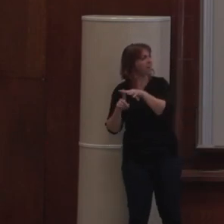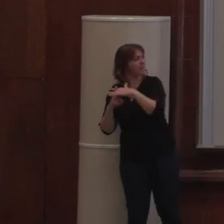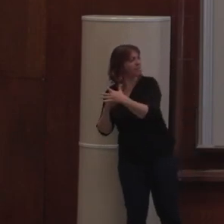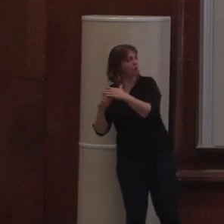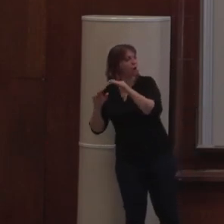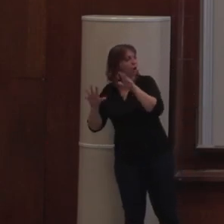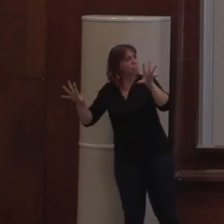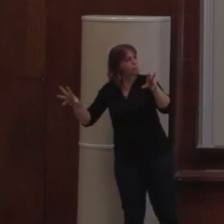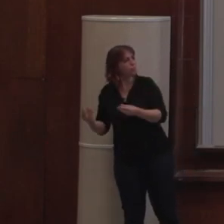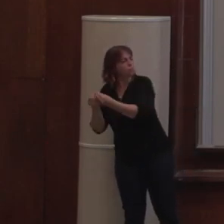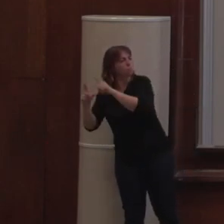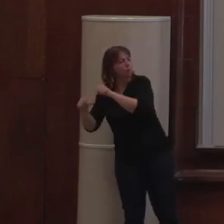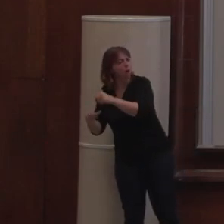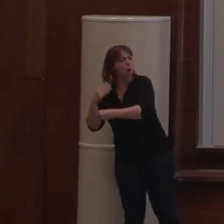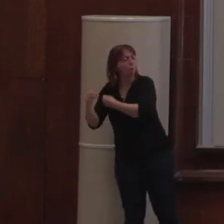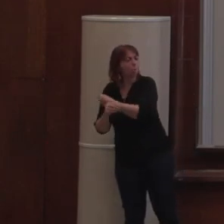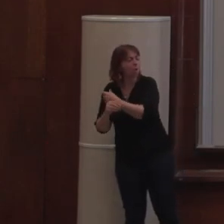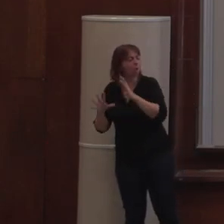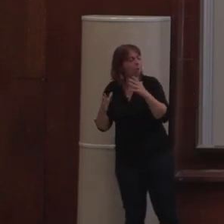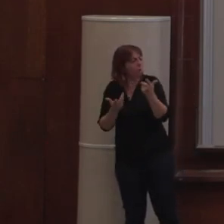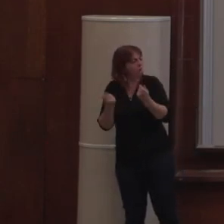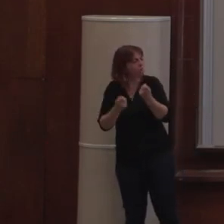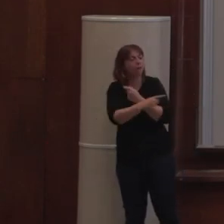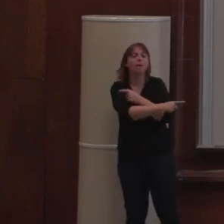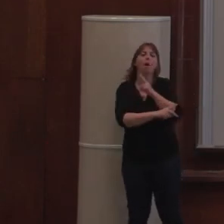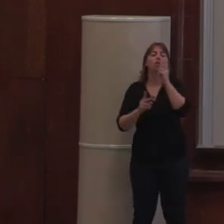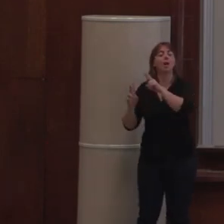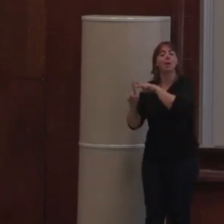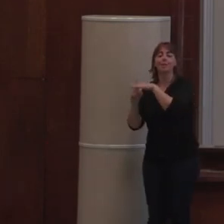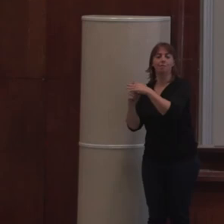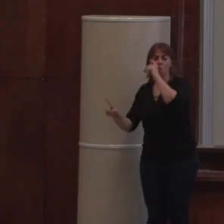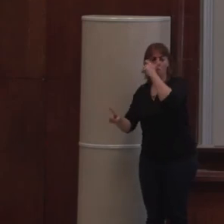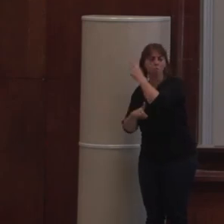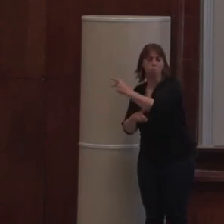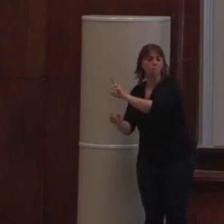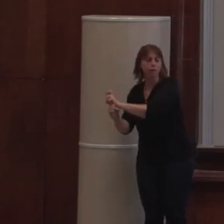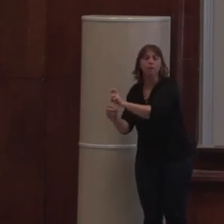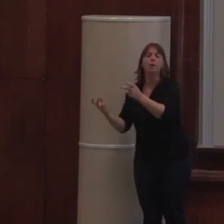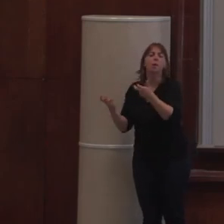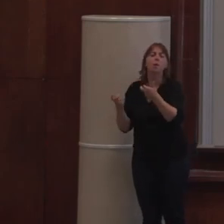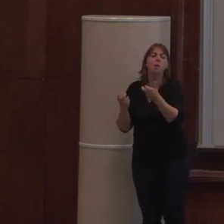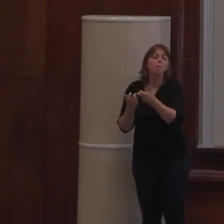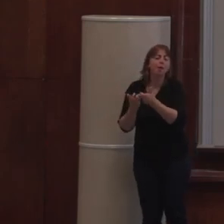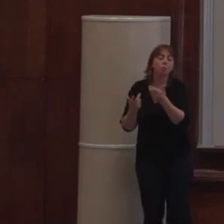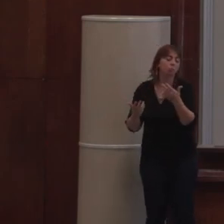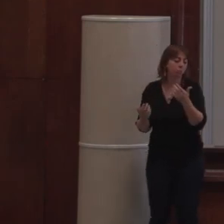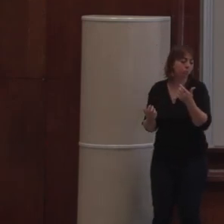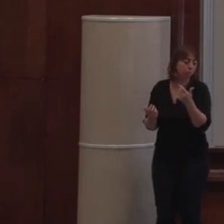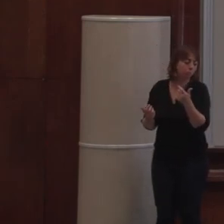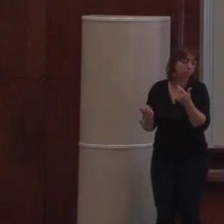Non, alors, fera pas côté serveur. Alors, côté serveur, on va garder que la logique. Mais c'est vrai qu'on essaie de mutualiser beaucoup de choses. par exemple, dans le sprint qu'on est en train de faire, on